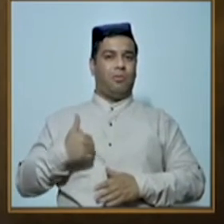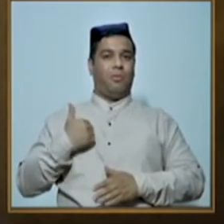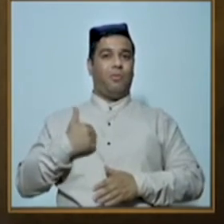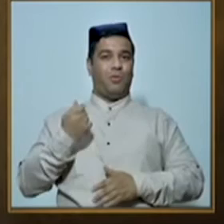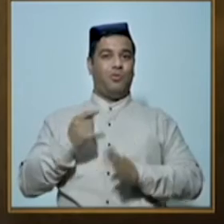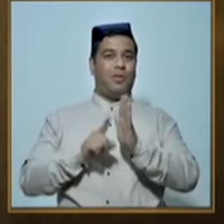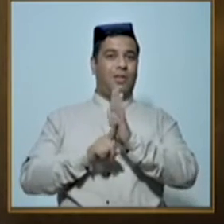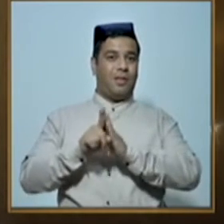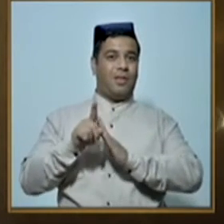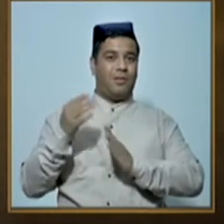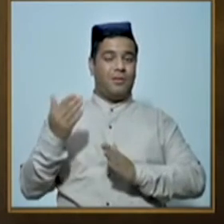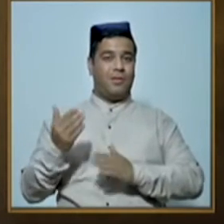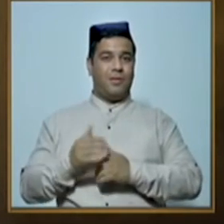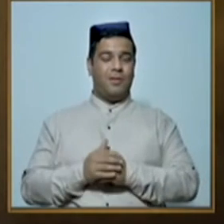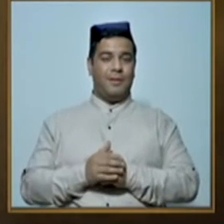Manman.